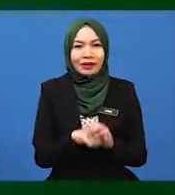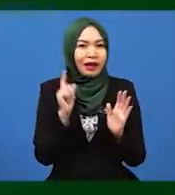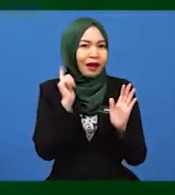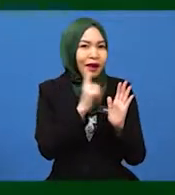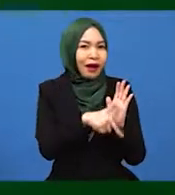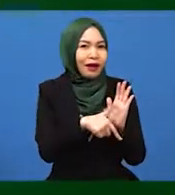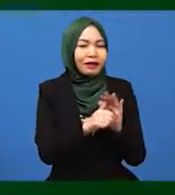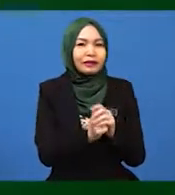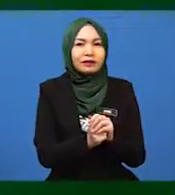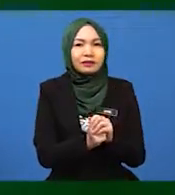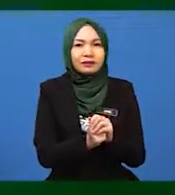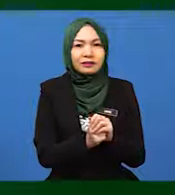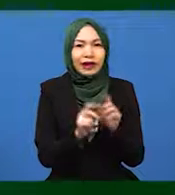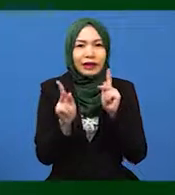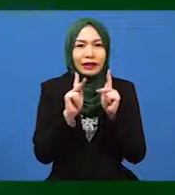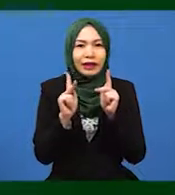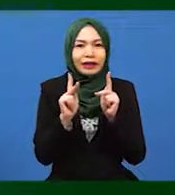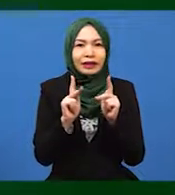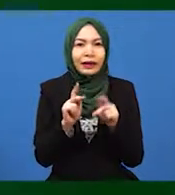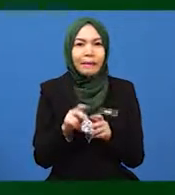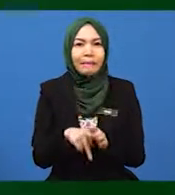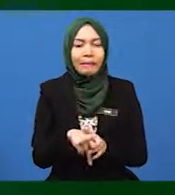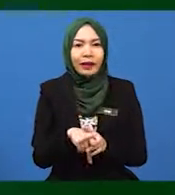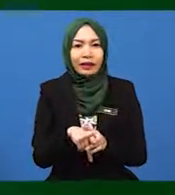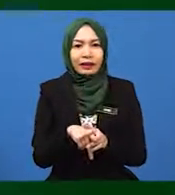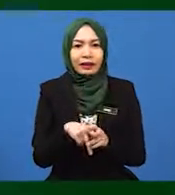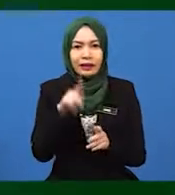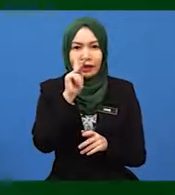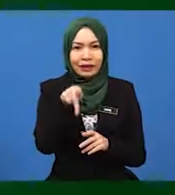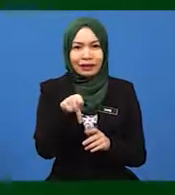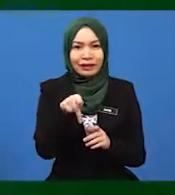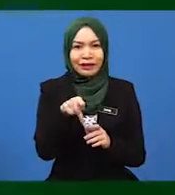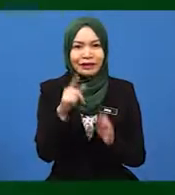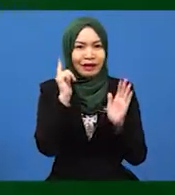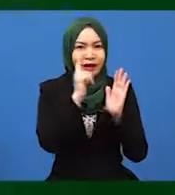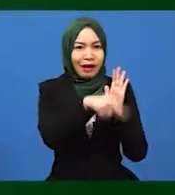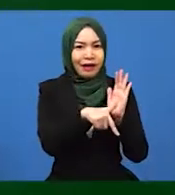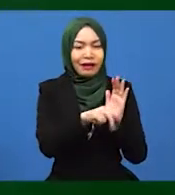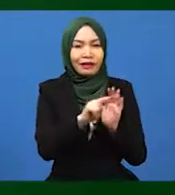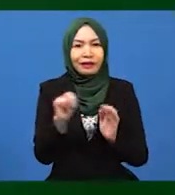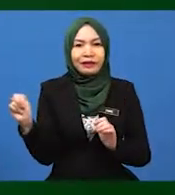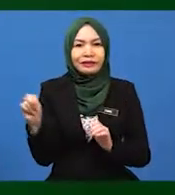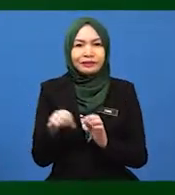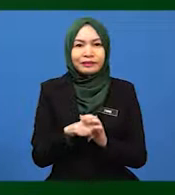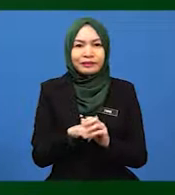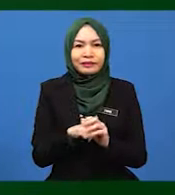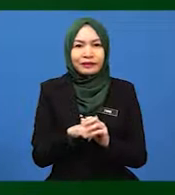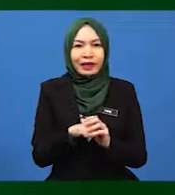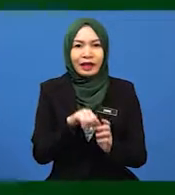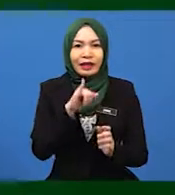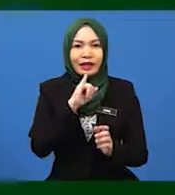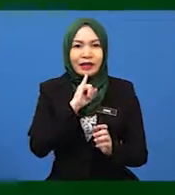Kata perintah berbentuk larangan. Ibu Ali melarangnya memanjat pokok kerana